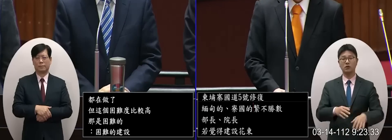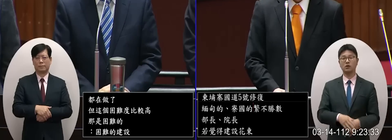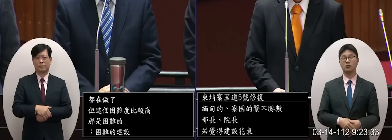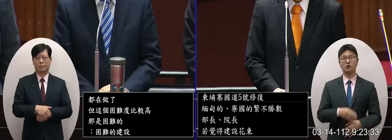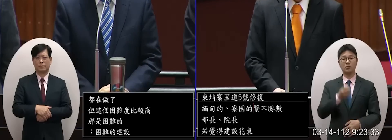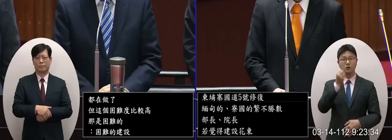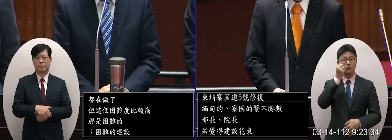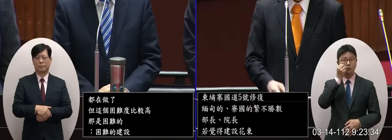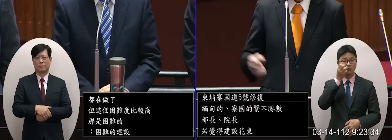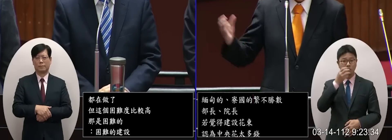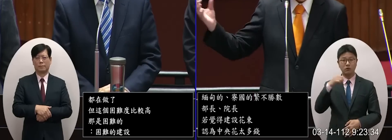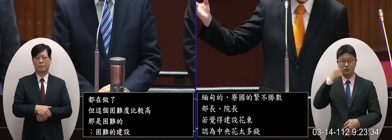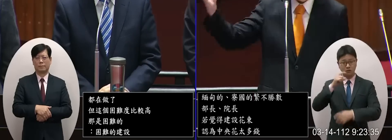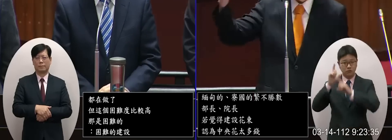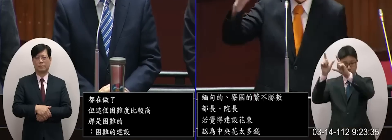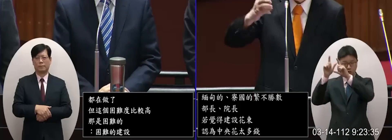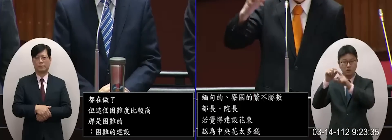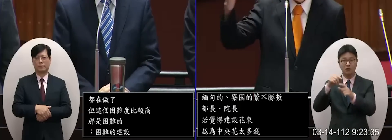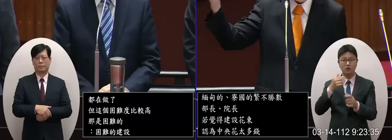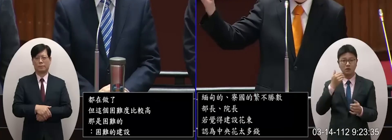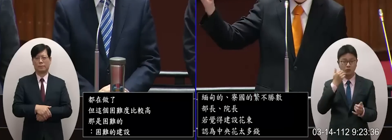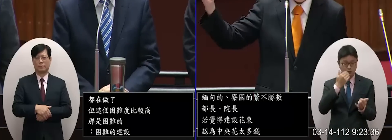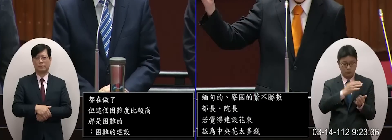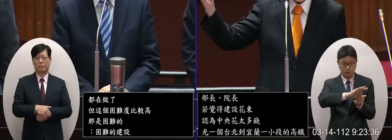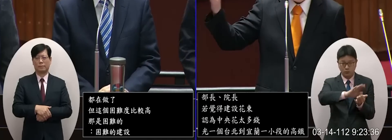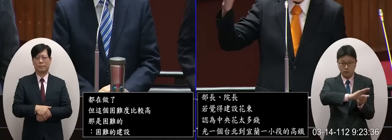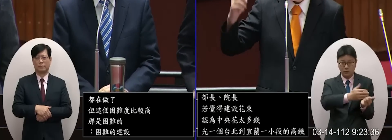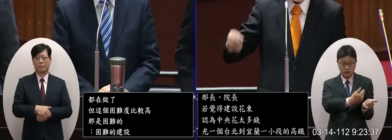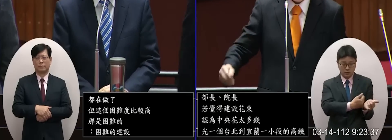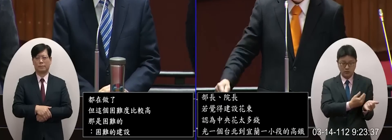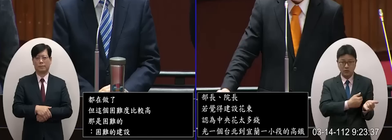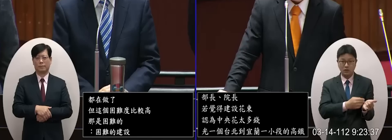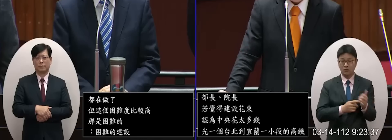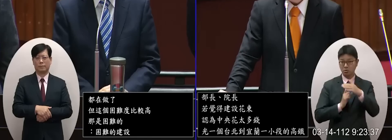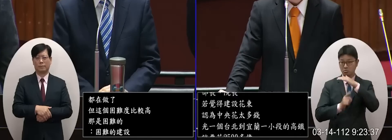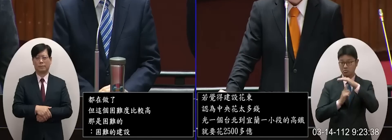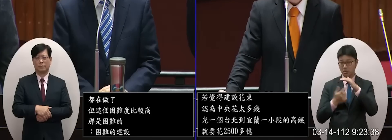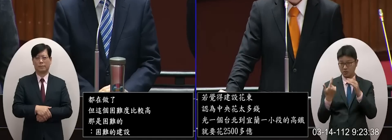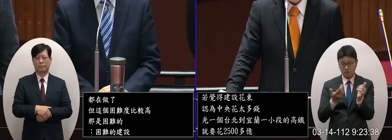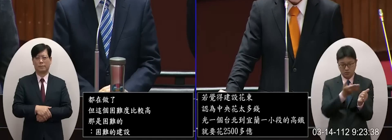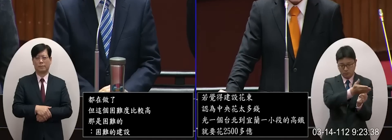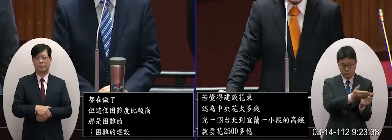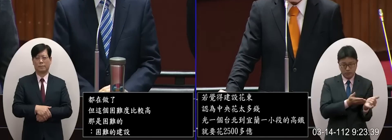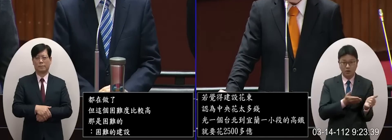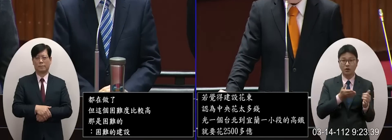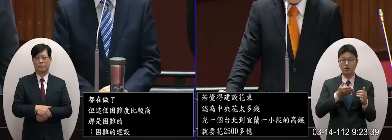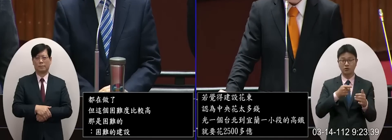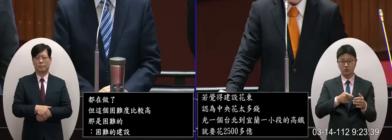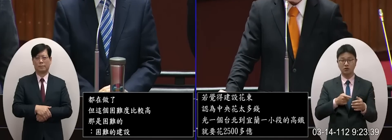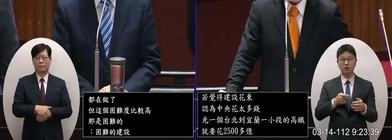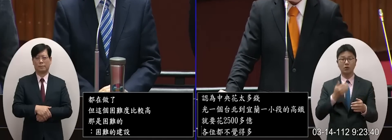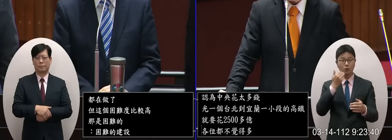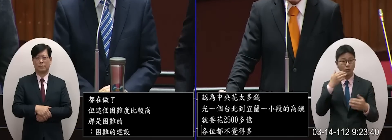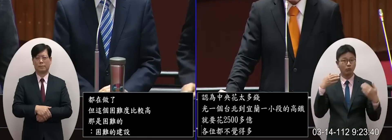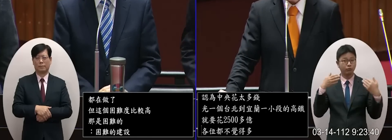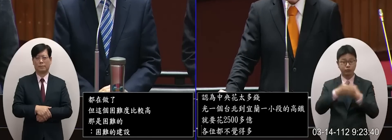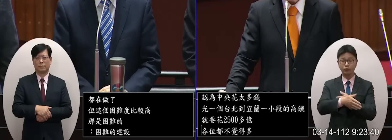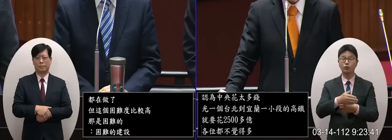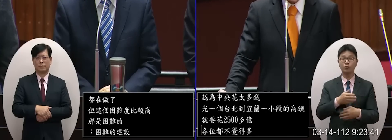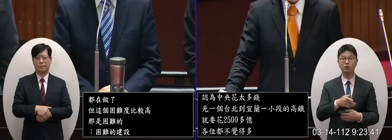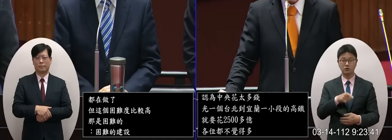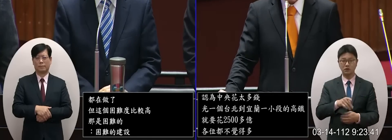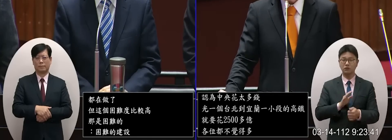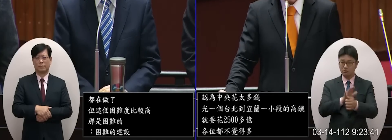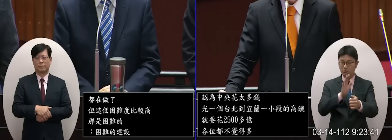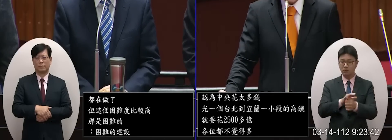东如果跟西部的国道6号如果打通，这对整个东南亚的发展是